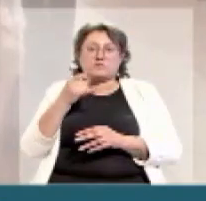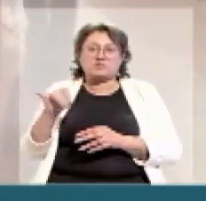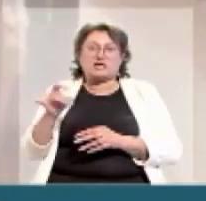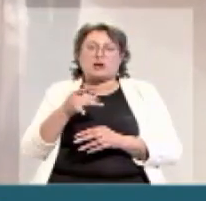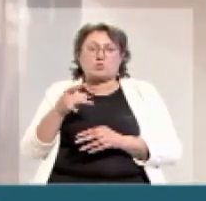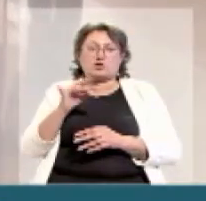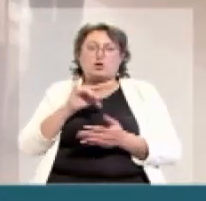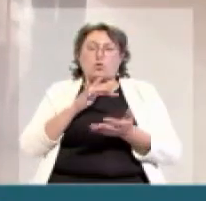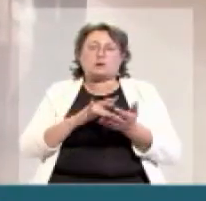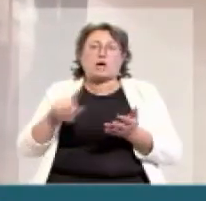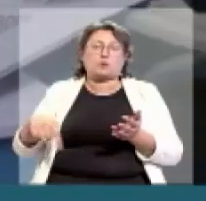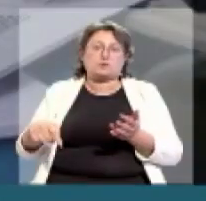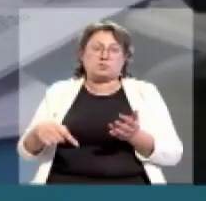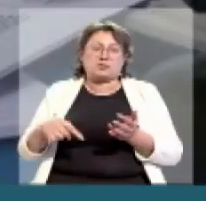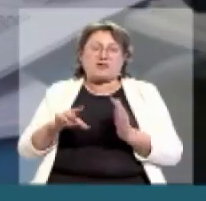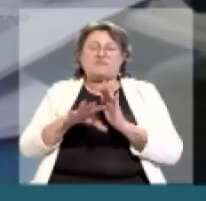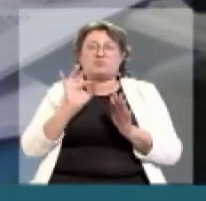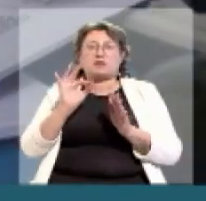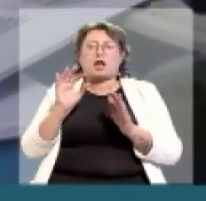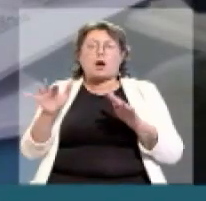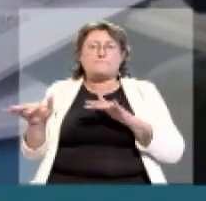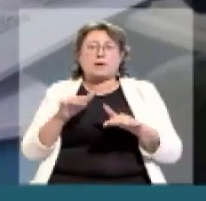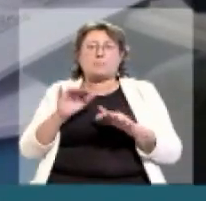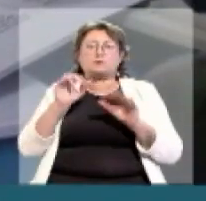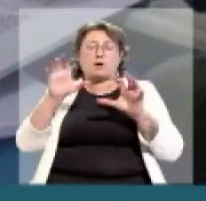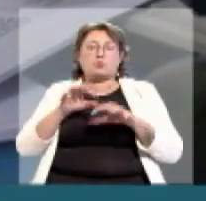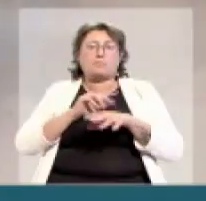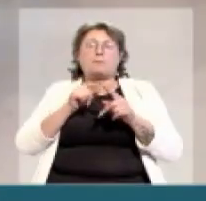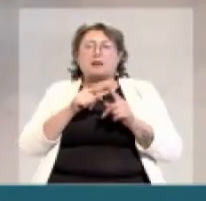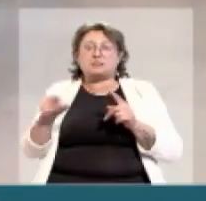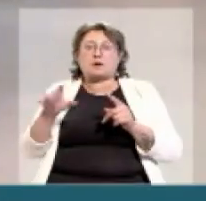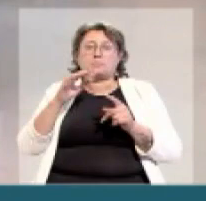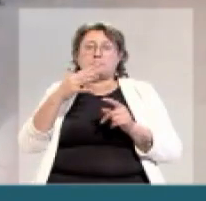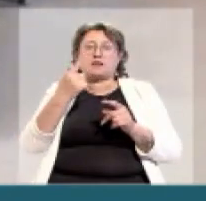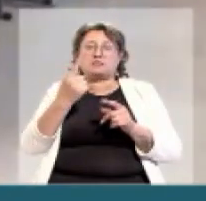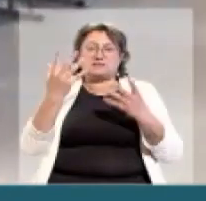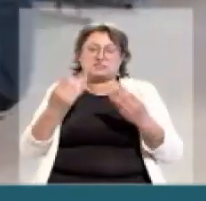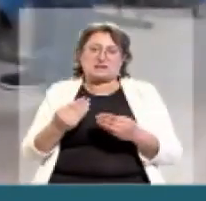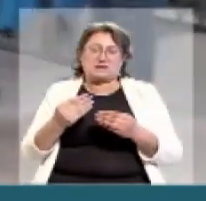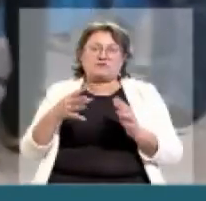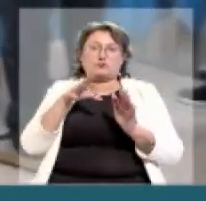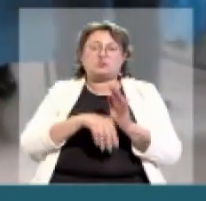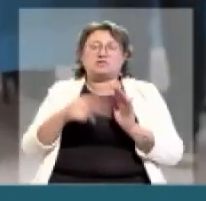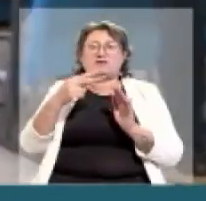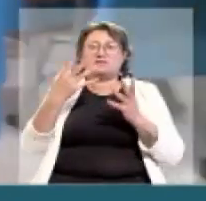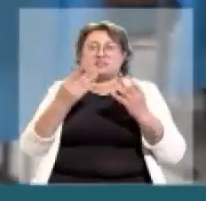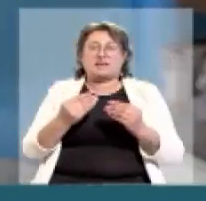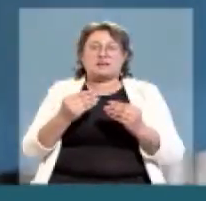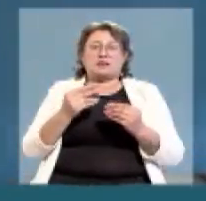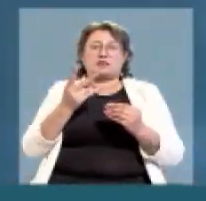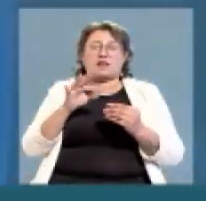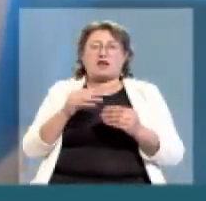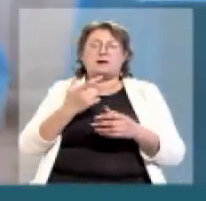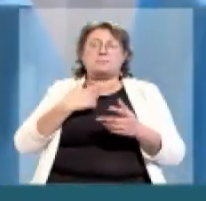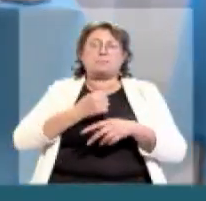Денисовском районах и городе Рудном. Выборная кампания по закону продлится 51 день. В том числе 20 дней предусмотрены